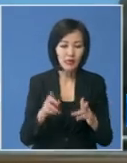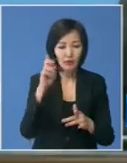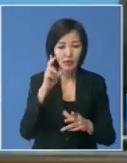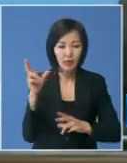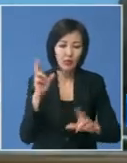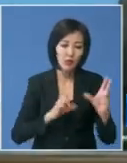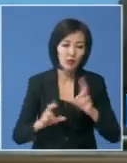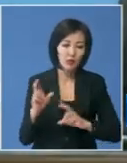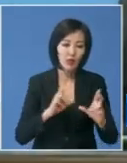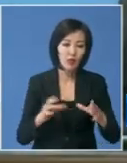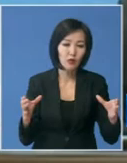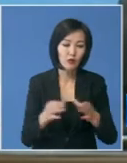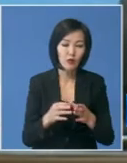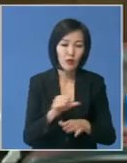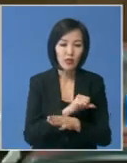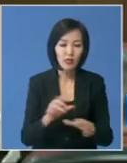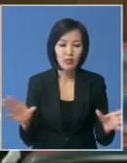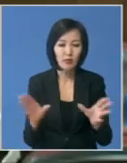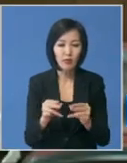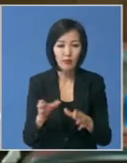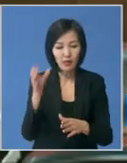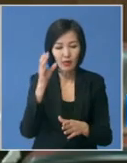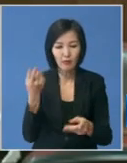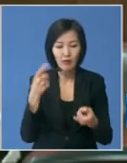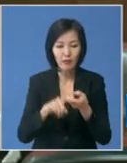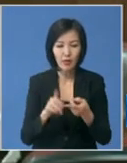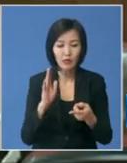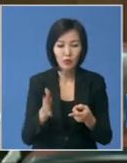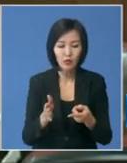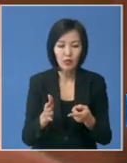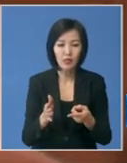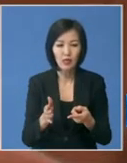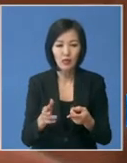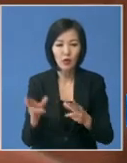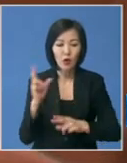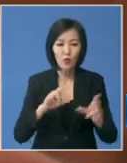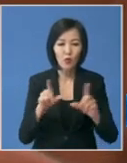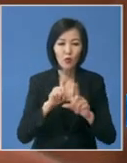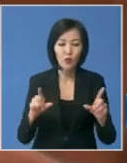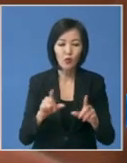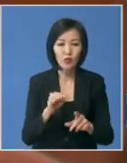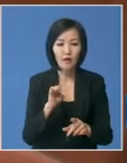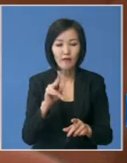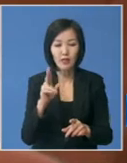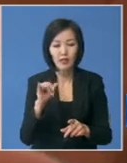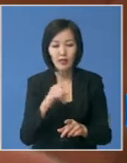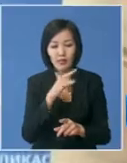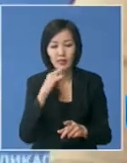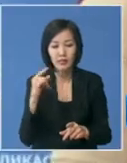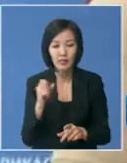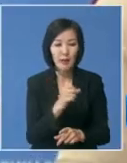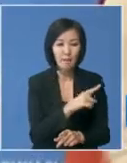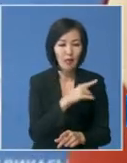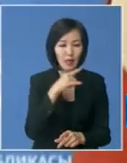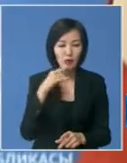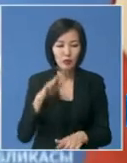индустриалдық университетінің ұжымы шетелдік әріптестермен ғылыми тұрғыда байланыс орнатқан. Енді оқу орны Финляндия, Ресей, Беларусь елінің ғалымдарымен